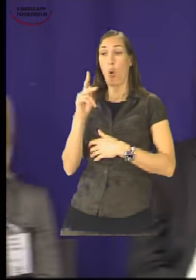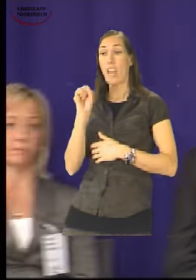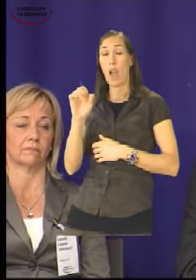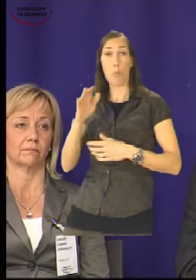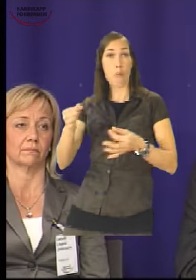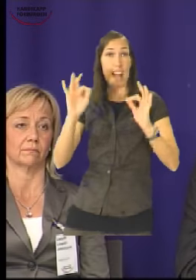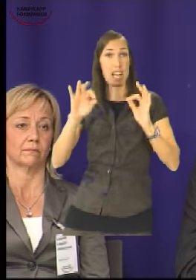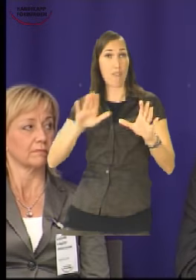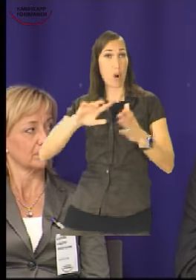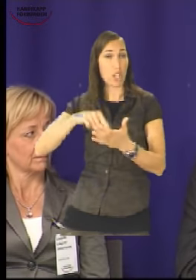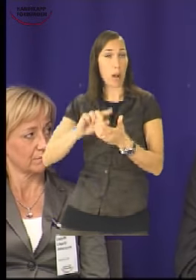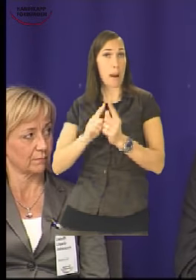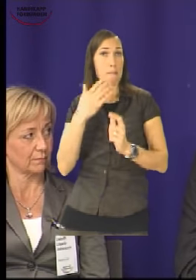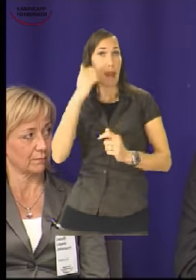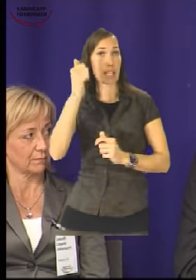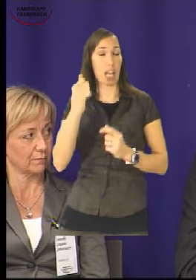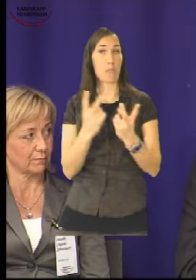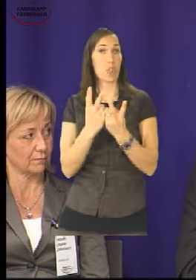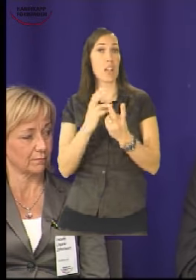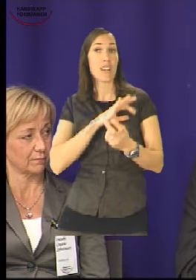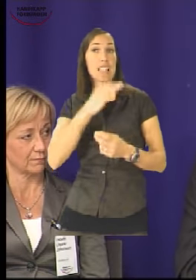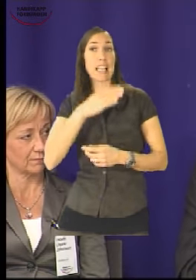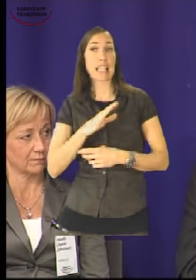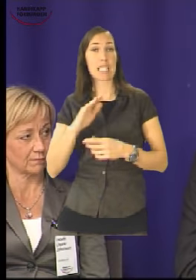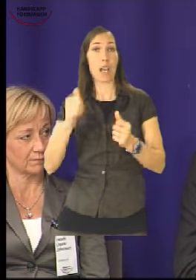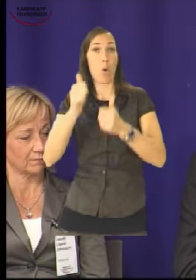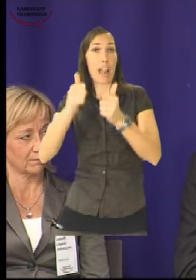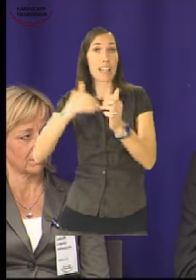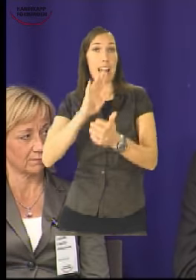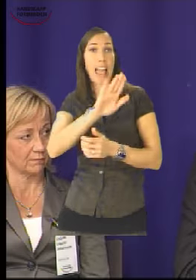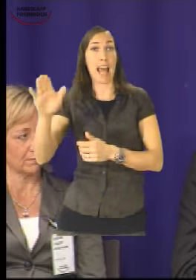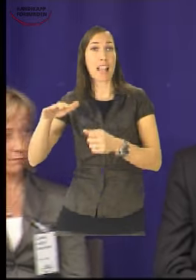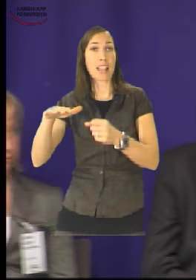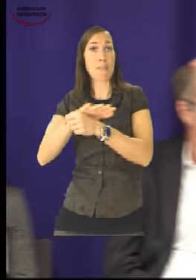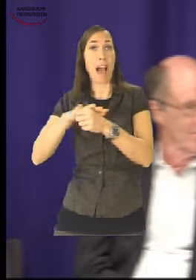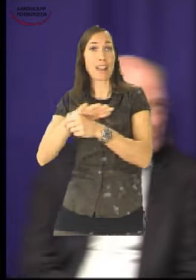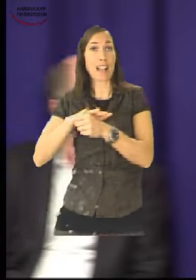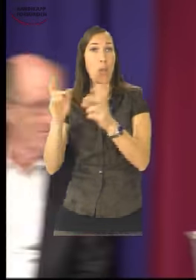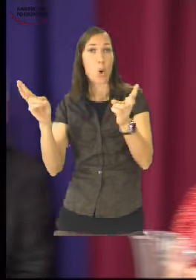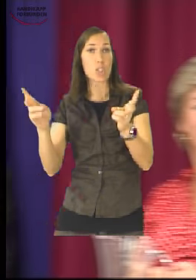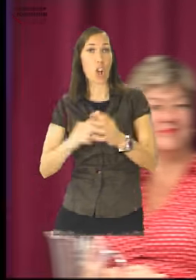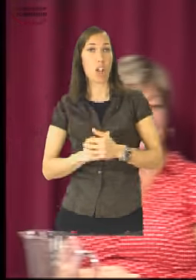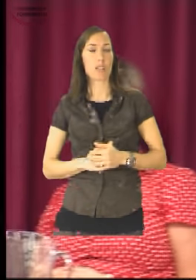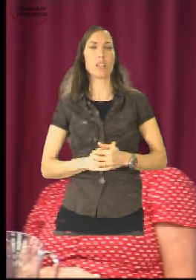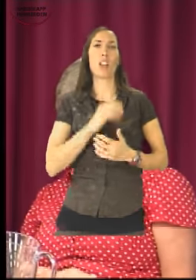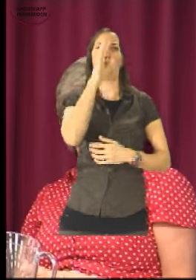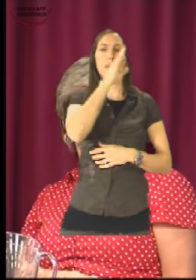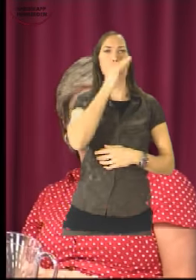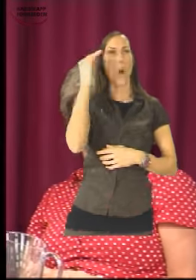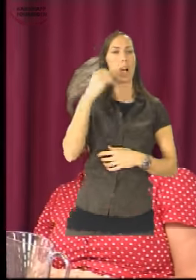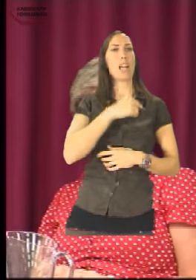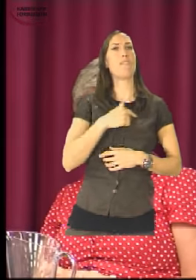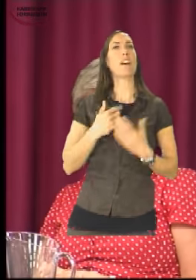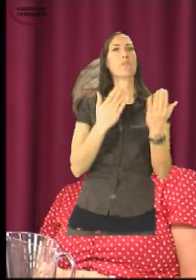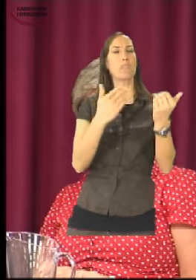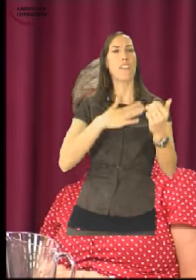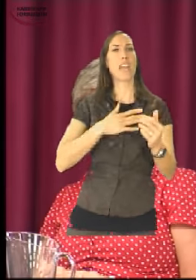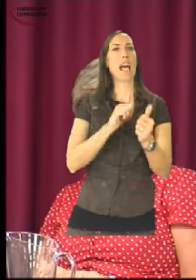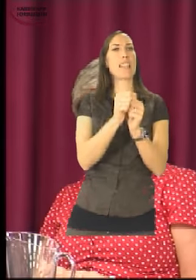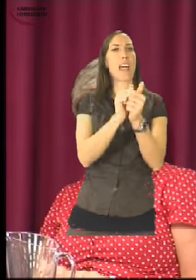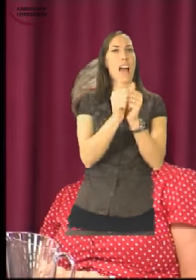bättre, så lär det väl då hota er marknadssituation, antar jag. Vi ser fram emot att få tävla på lika villkor med